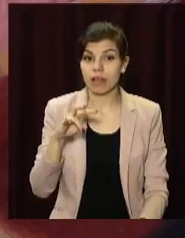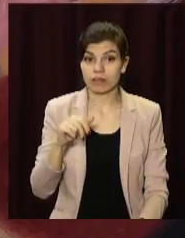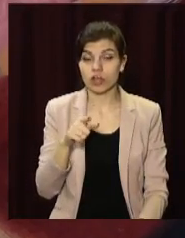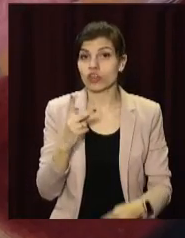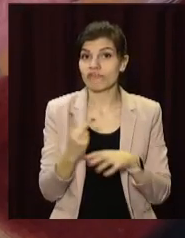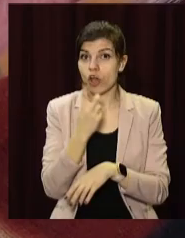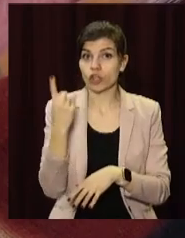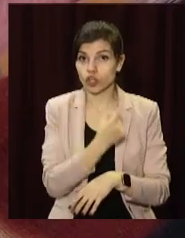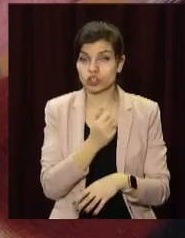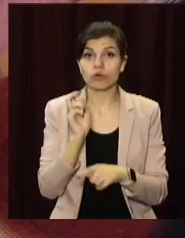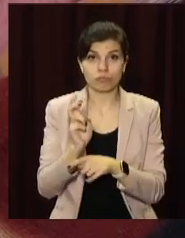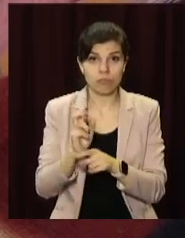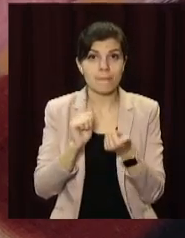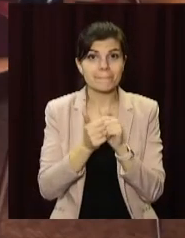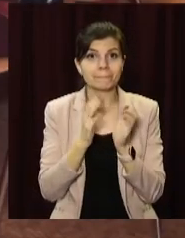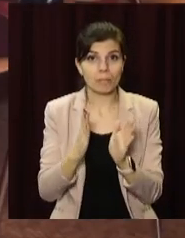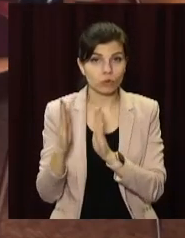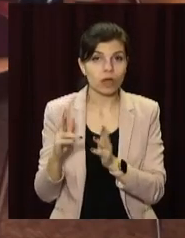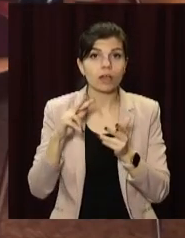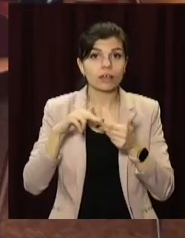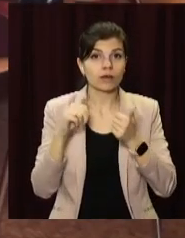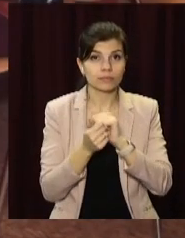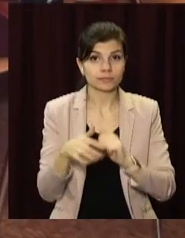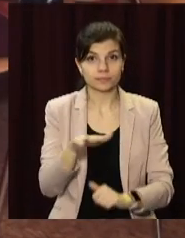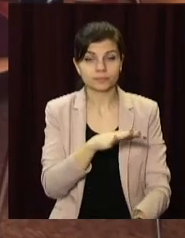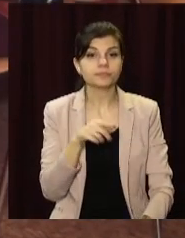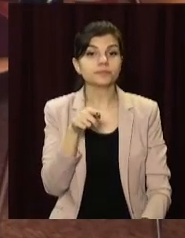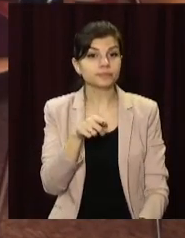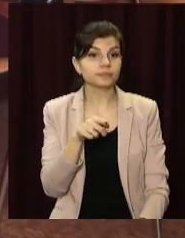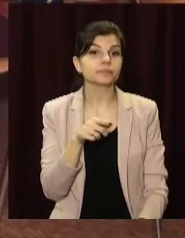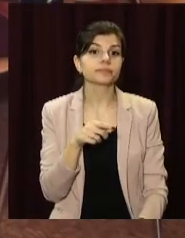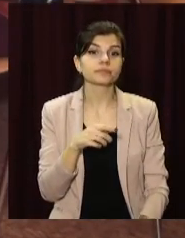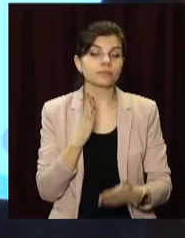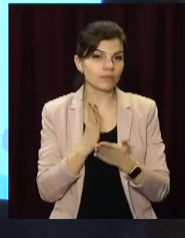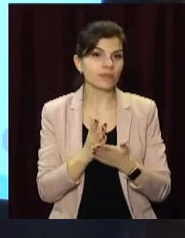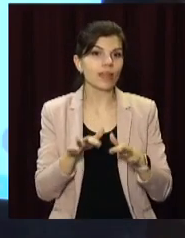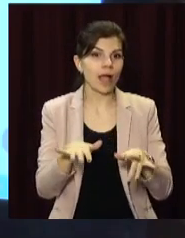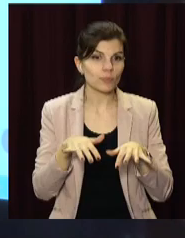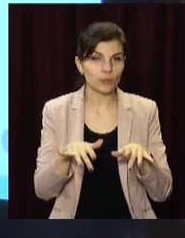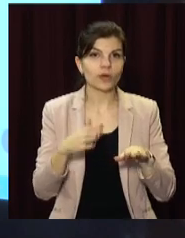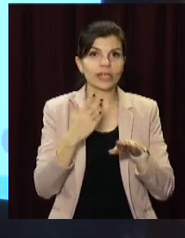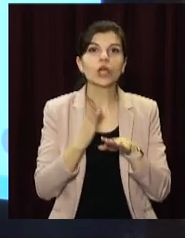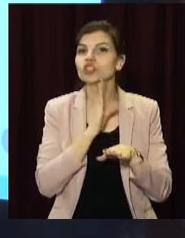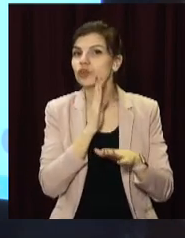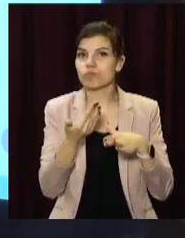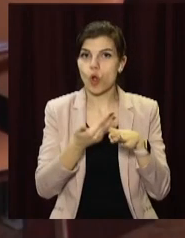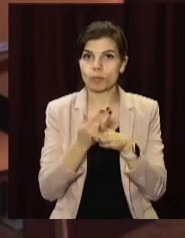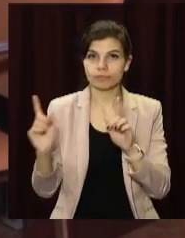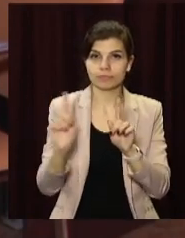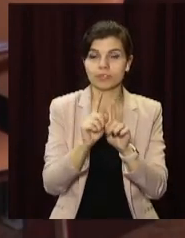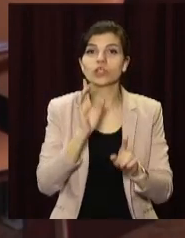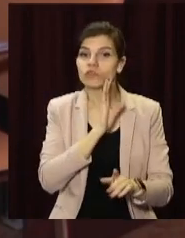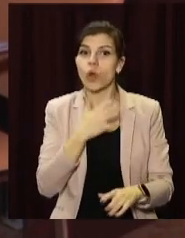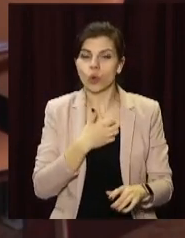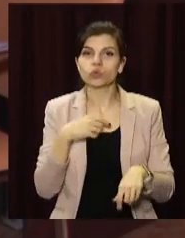двічі на тиждень відвідує центральну бібліотеку Кам'янського. Тут до їх послуг новенький комп'ютер та ментор. Жінка каже, хоче